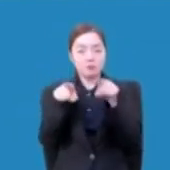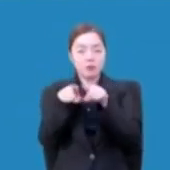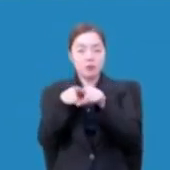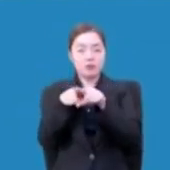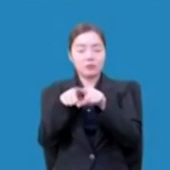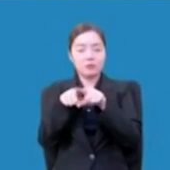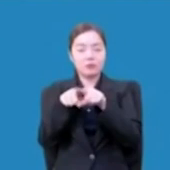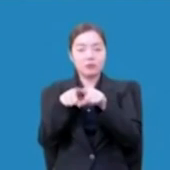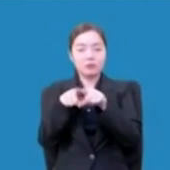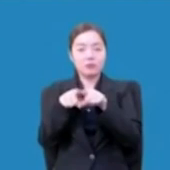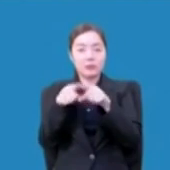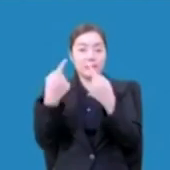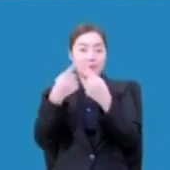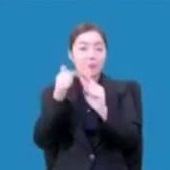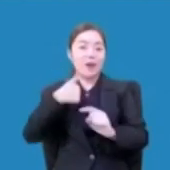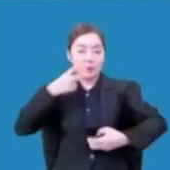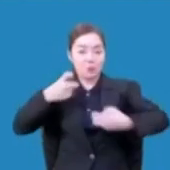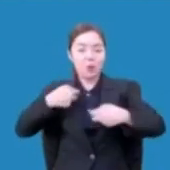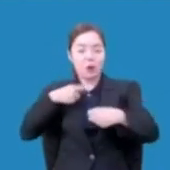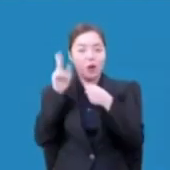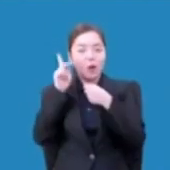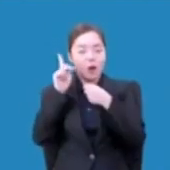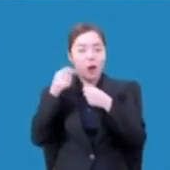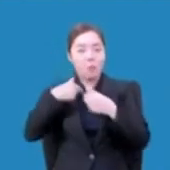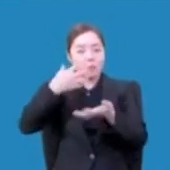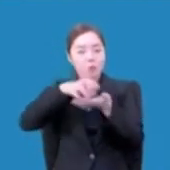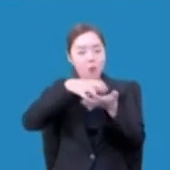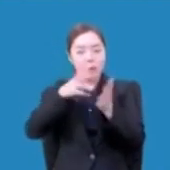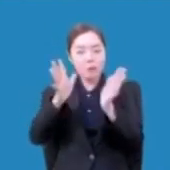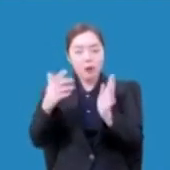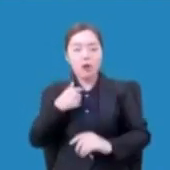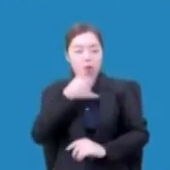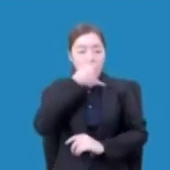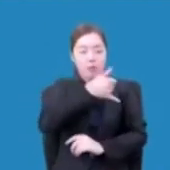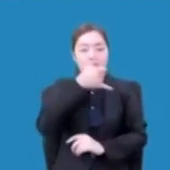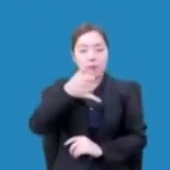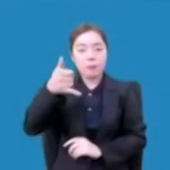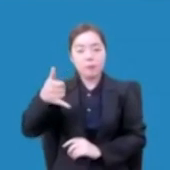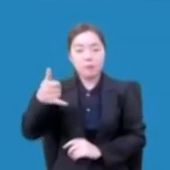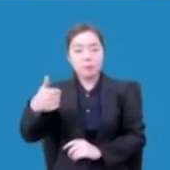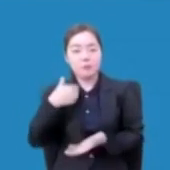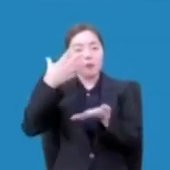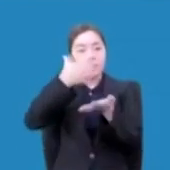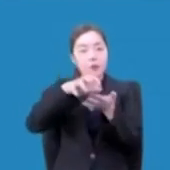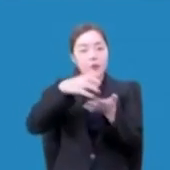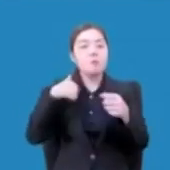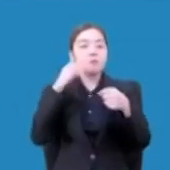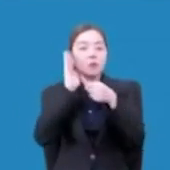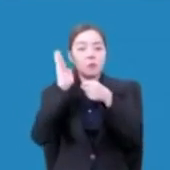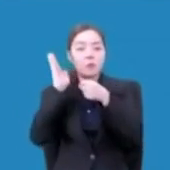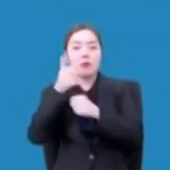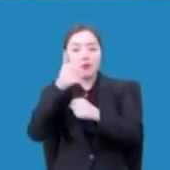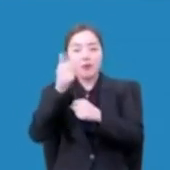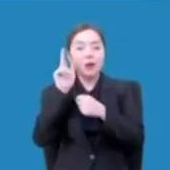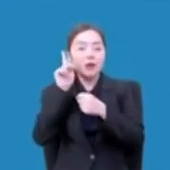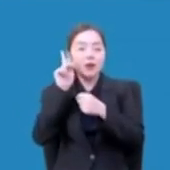มจะว่าข่าวมากกว่าเดิมอีกไม่ว่าผมจะอยู่ที่ไหนเมื่อไหร่ก็ทำหน้าที่ของนักข่าวได้ครับผมจะใ